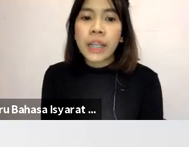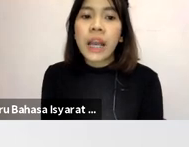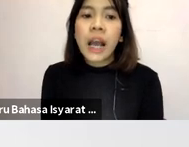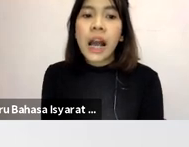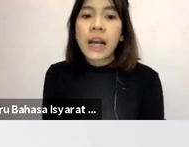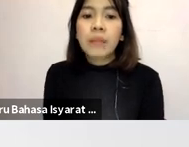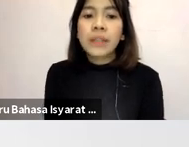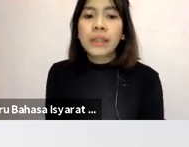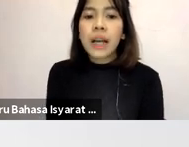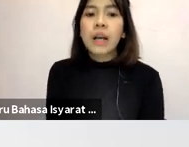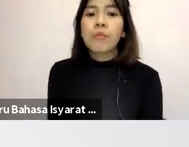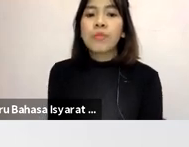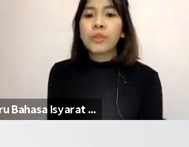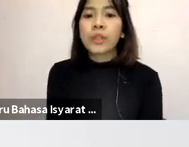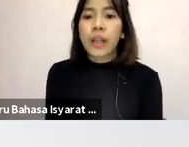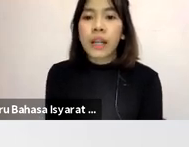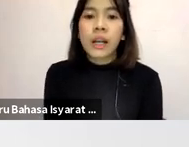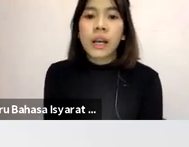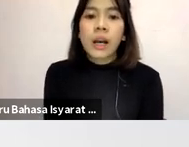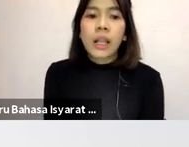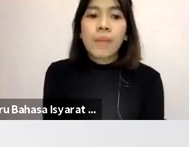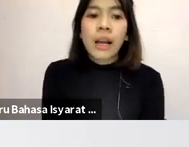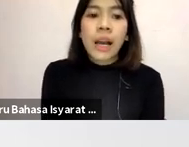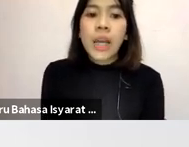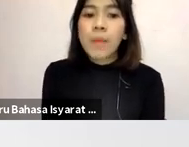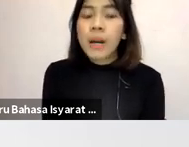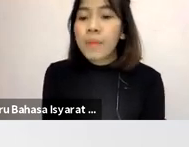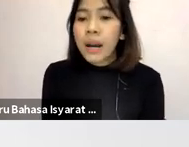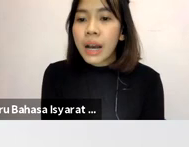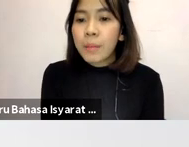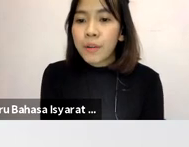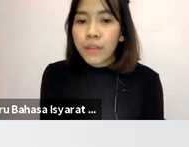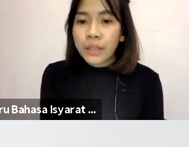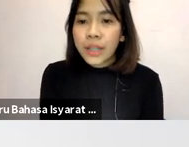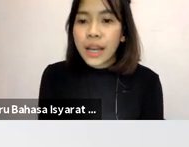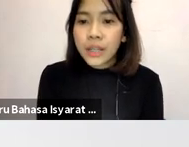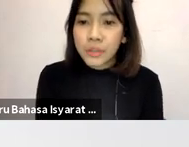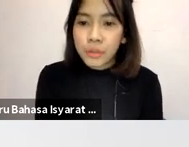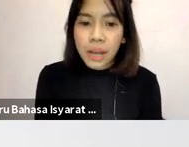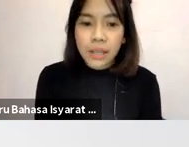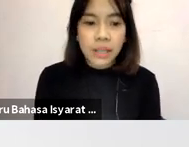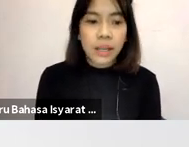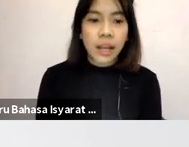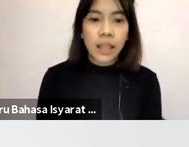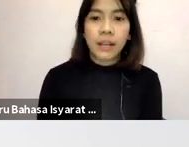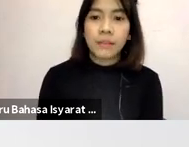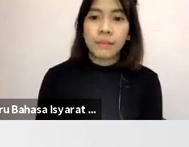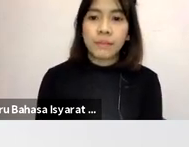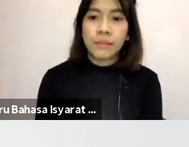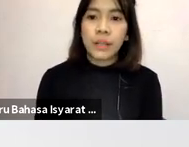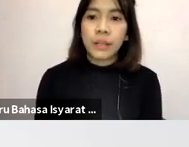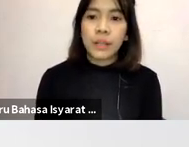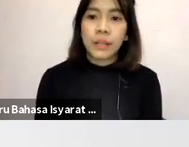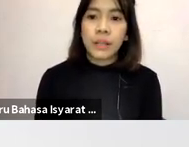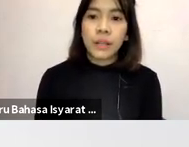terlibat ini agar bisa mewujudkan lembaga yang mengembangkan profesi dari juru bahasa isyarat